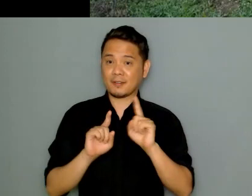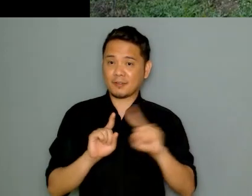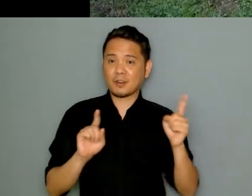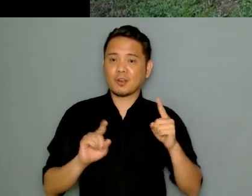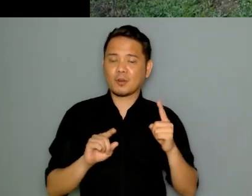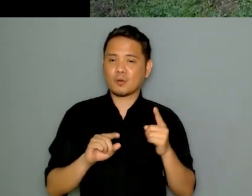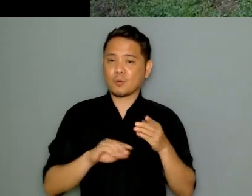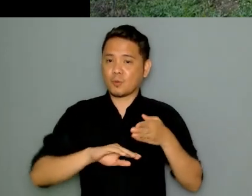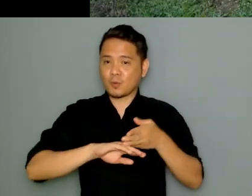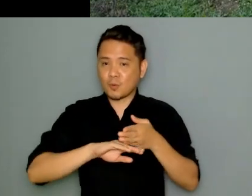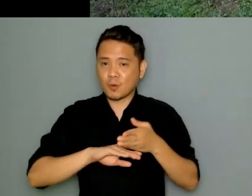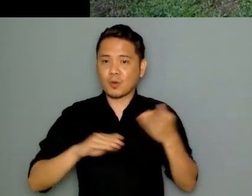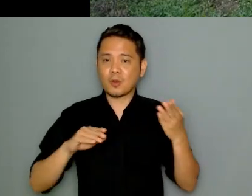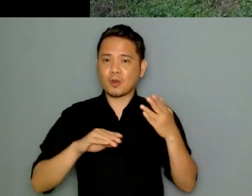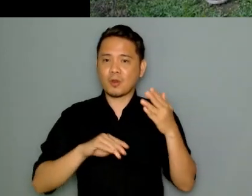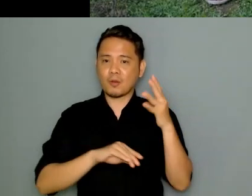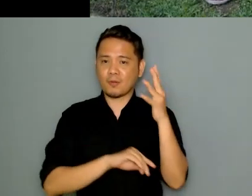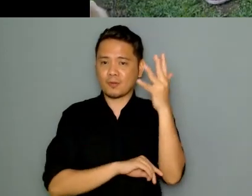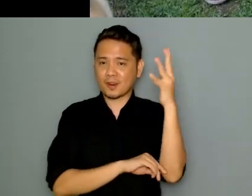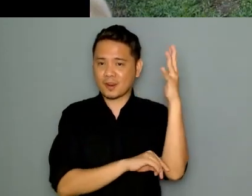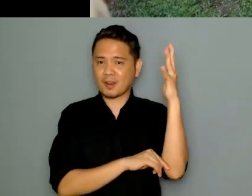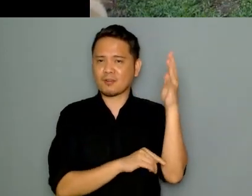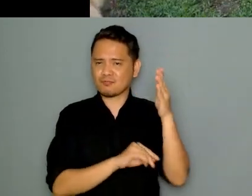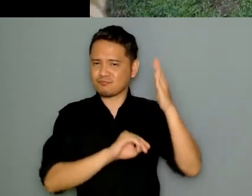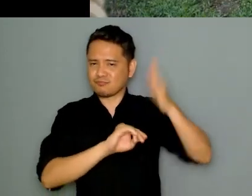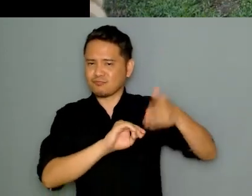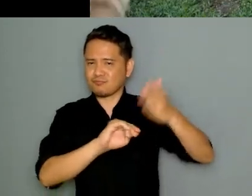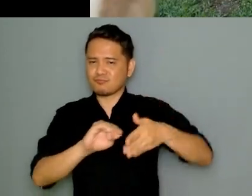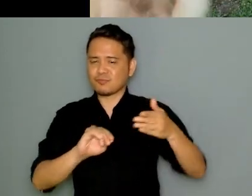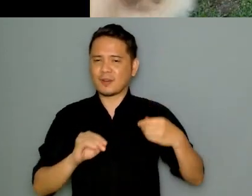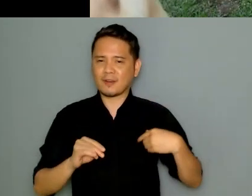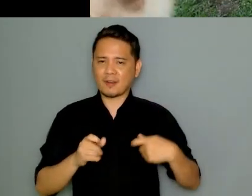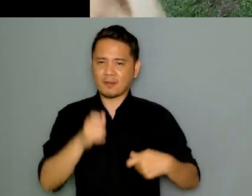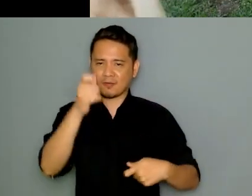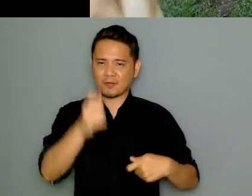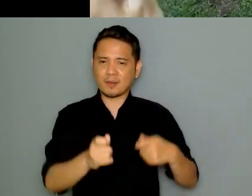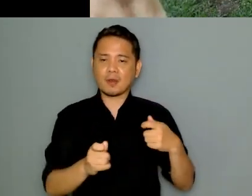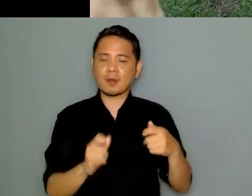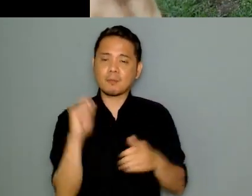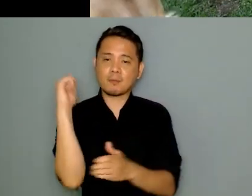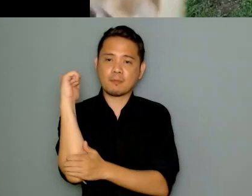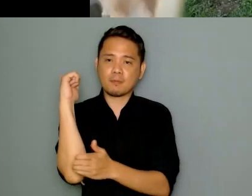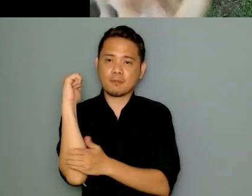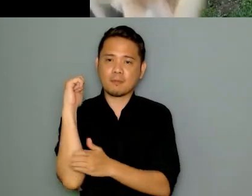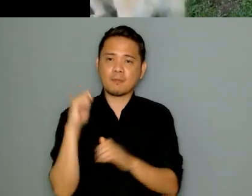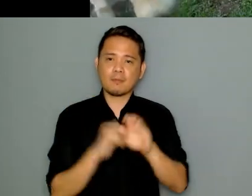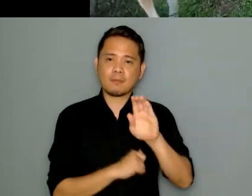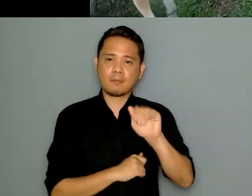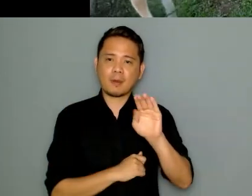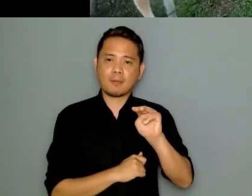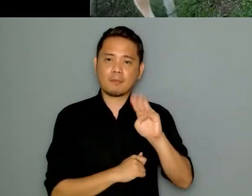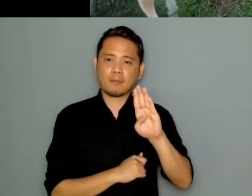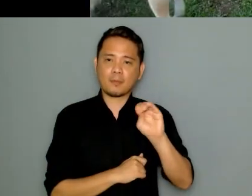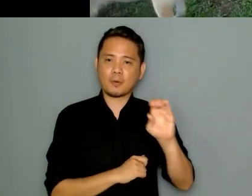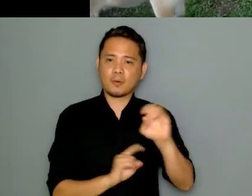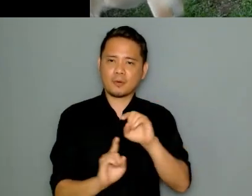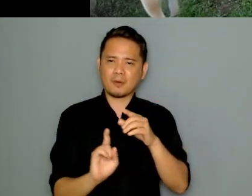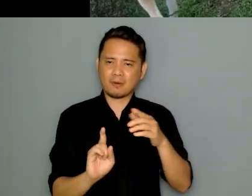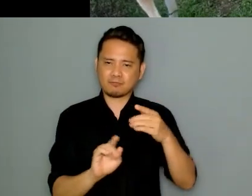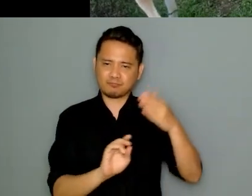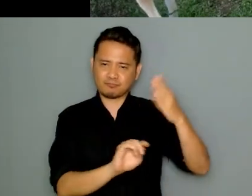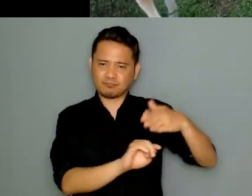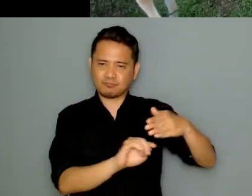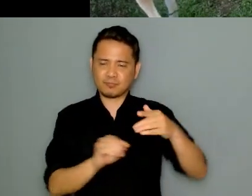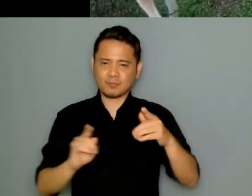siyang mapakinabangan, di ba? O dito nga ay meron akong kawayan dyan, tapos pinaprepare ko siya yung mga sangasangan na parang letter Y.